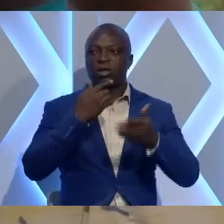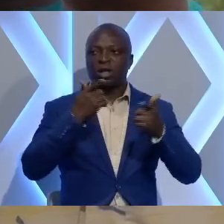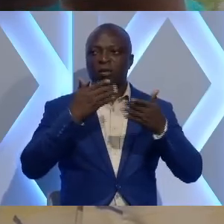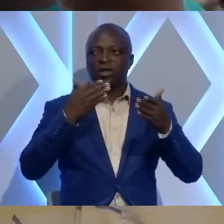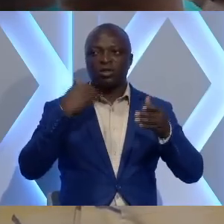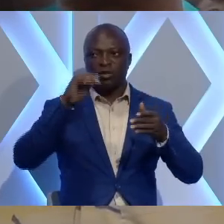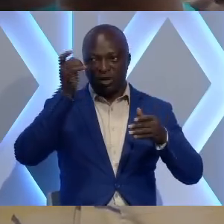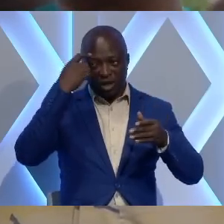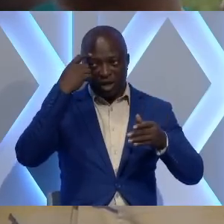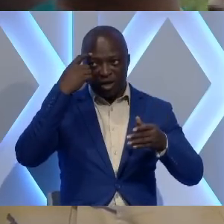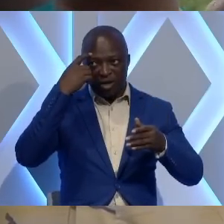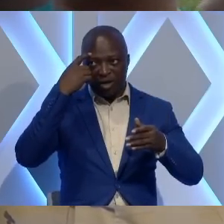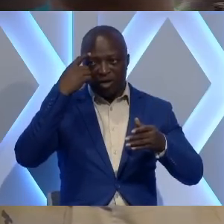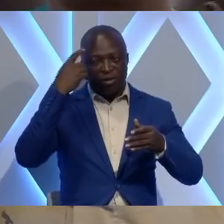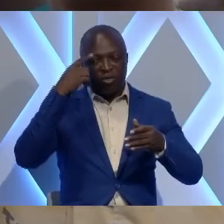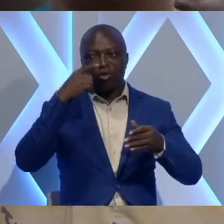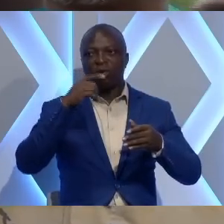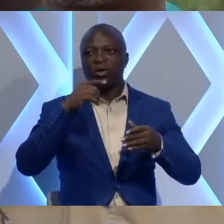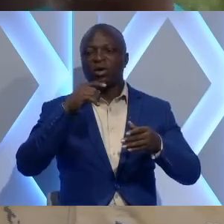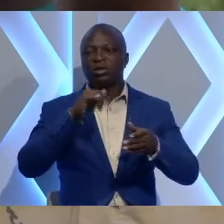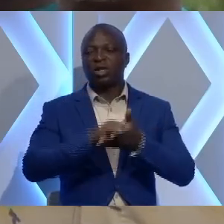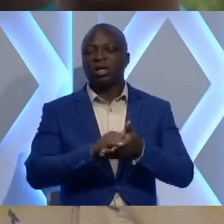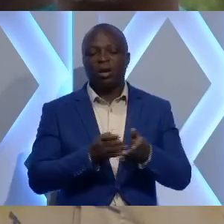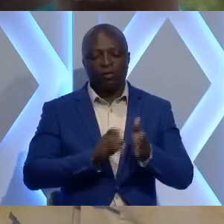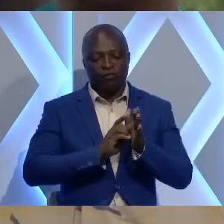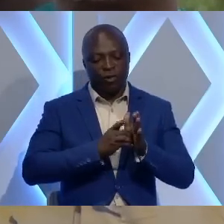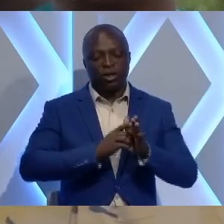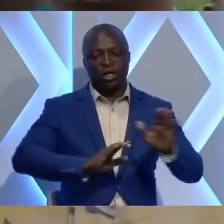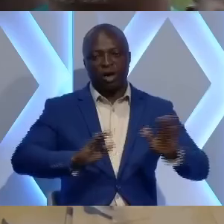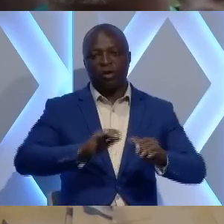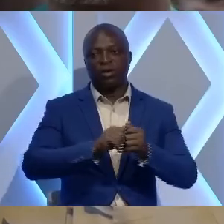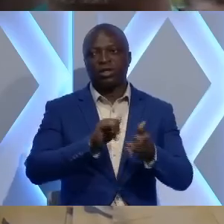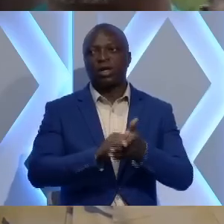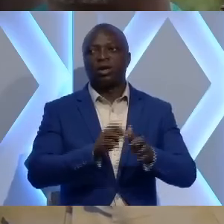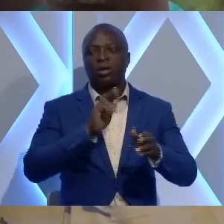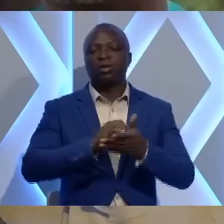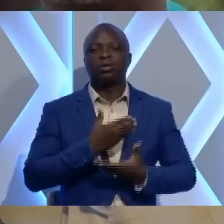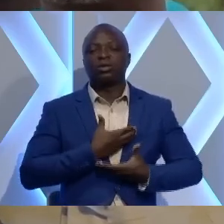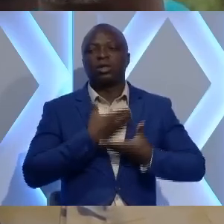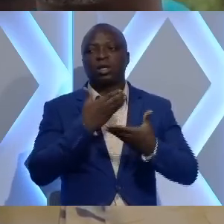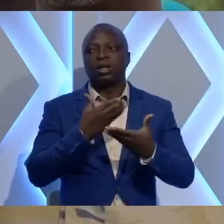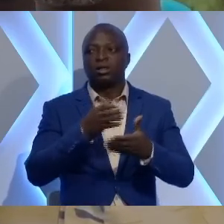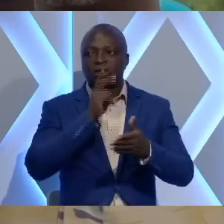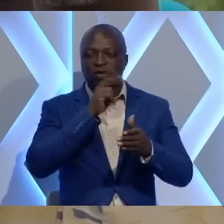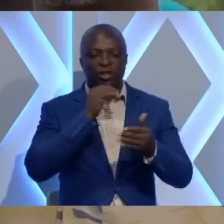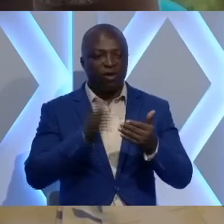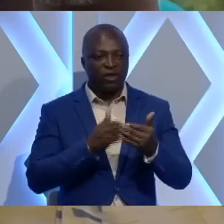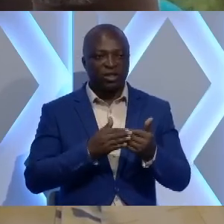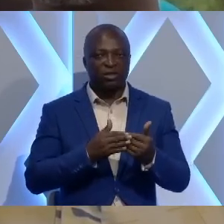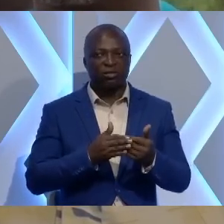chef de l'état pour la promptitude avec laquelle il a répondu à nos cris d'alarme. C'est vrai, ce n'était pas